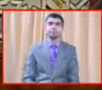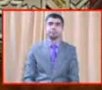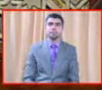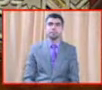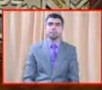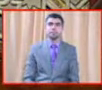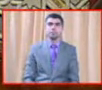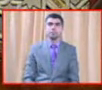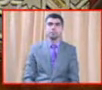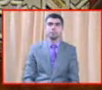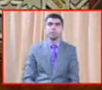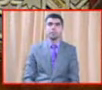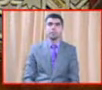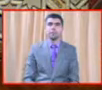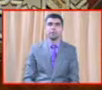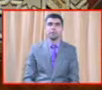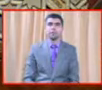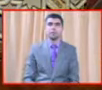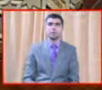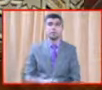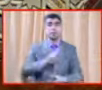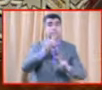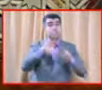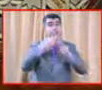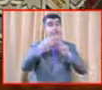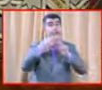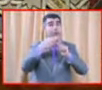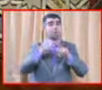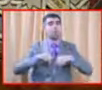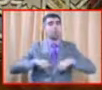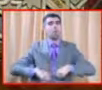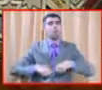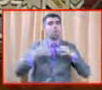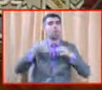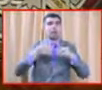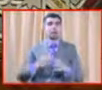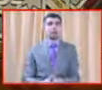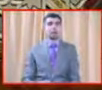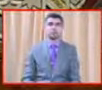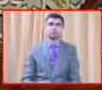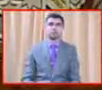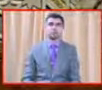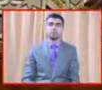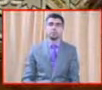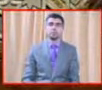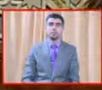ليست هناك تعقيبات إضافية. جواب السيد الوزير فيما تبقى من الوقت.